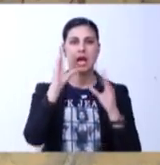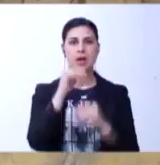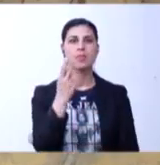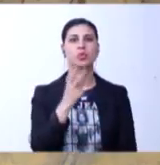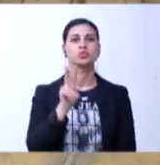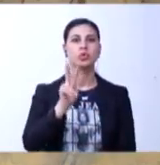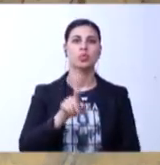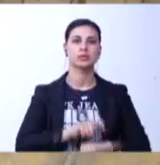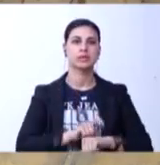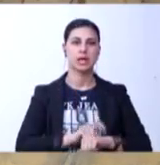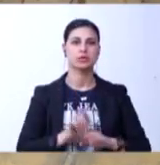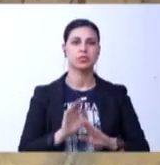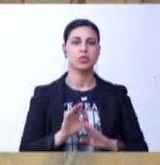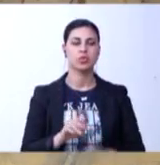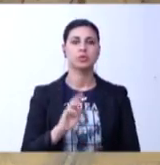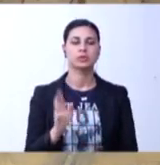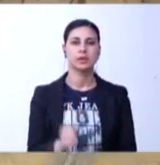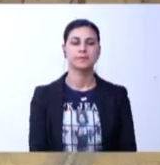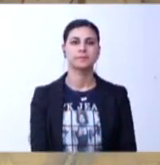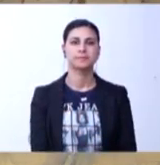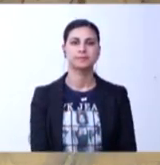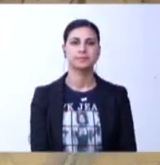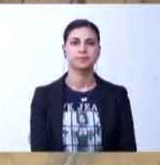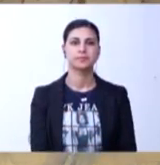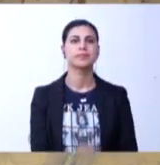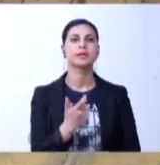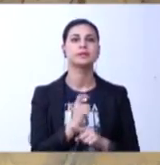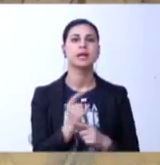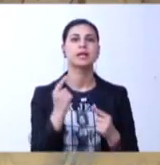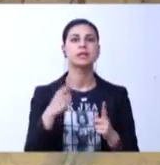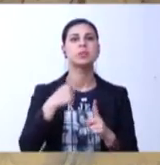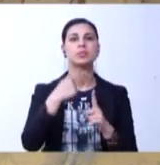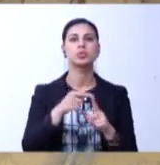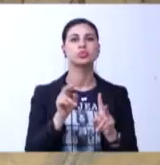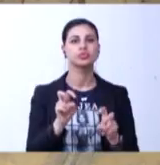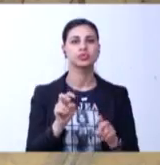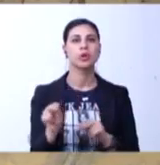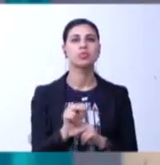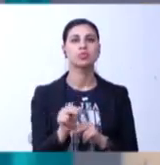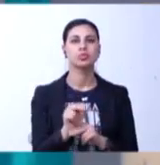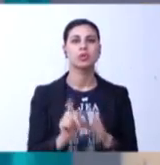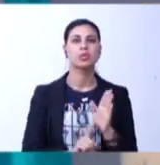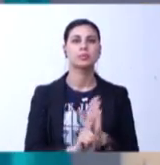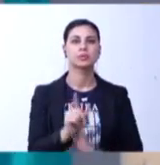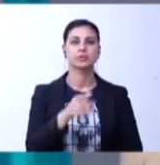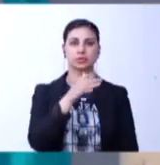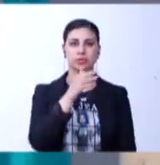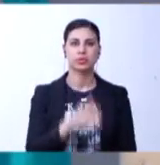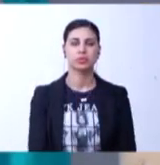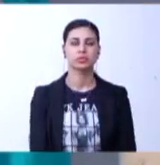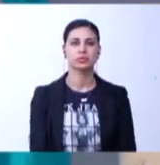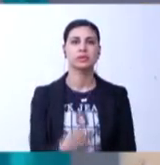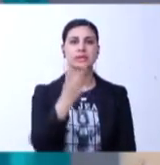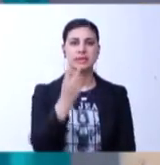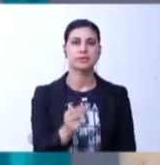22 საათი და ერთ-ერთი ძალიან დიდი პლუსი ის არის რომ მკურნალობის დაწყებისას